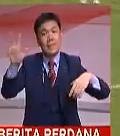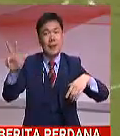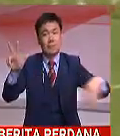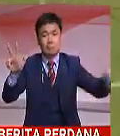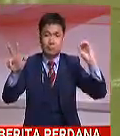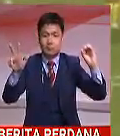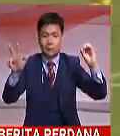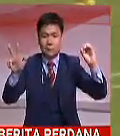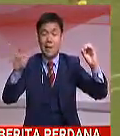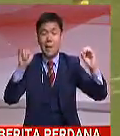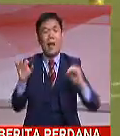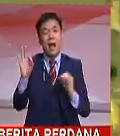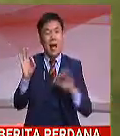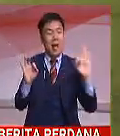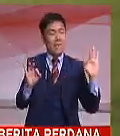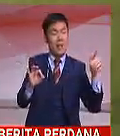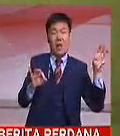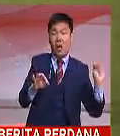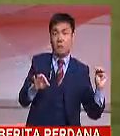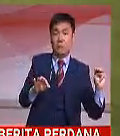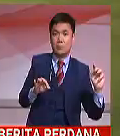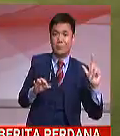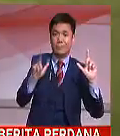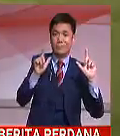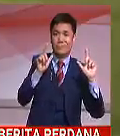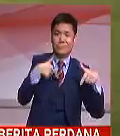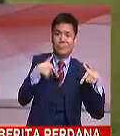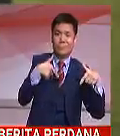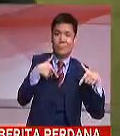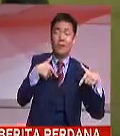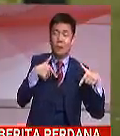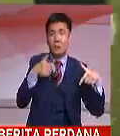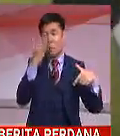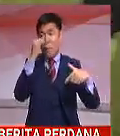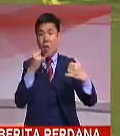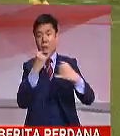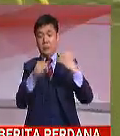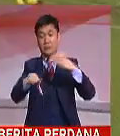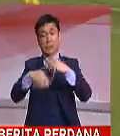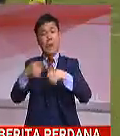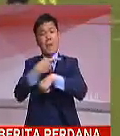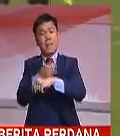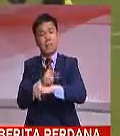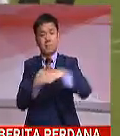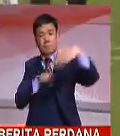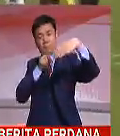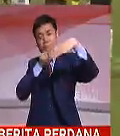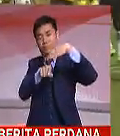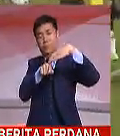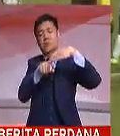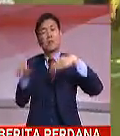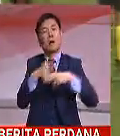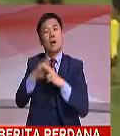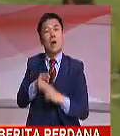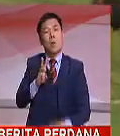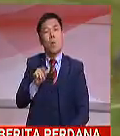gol ketiga Squad FF MSN terus jadi malu kantor rumah dengan sepakan penalti diwaktu tambahan yang disempurnakan wanma